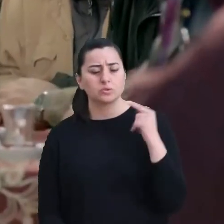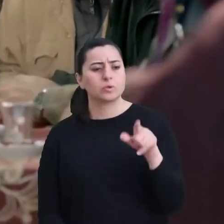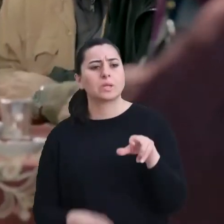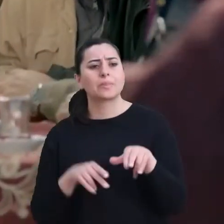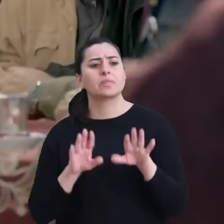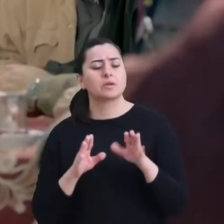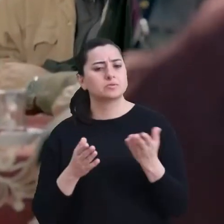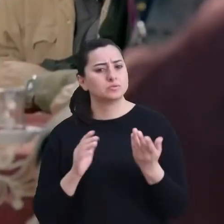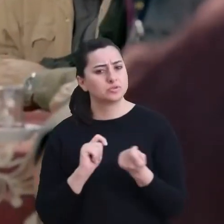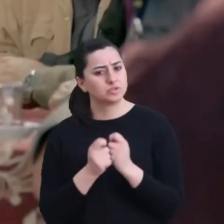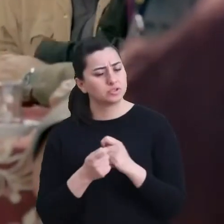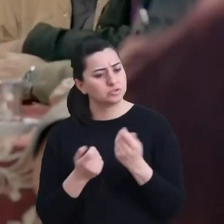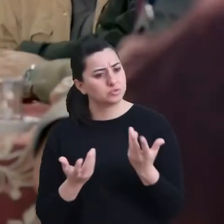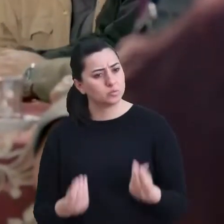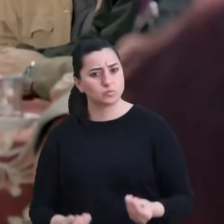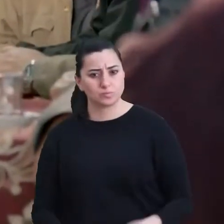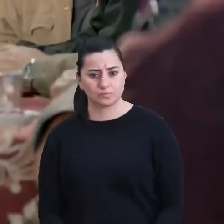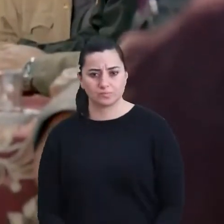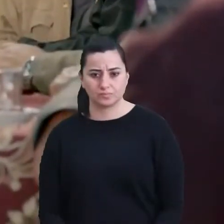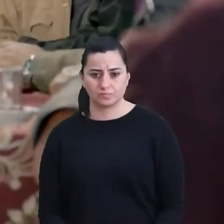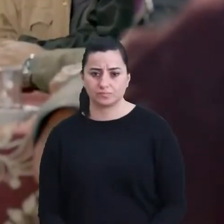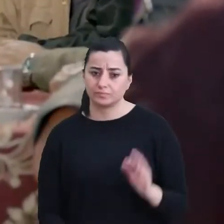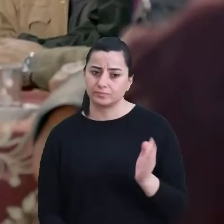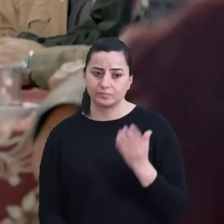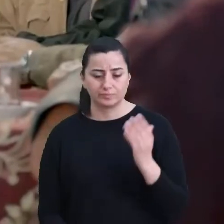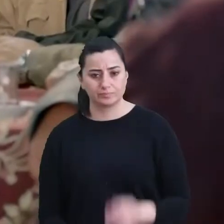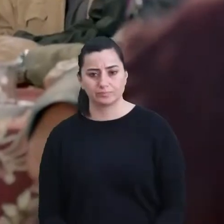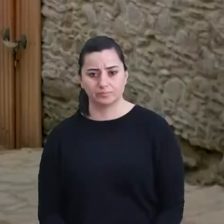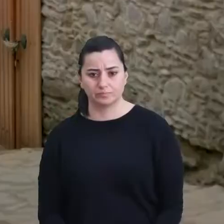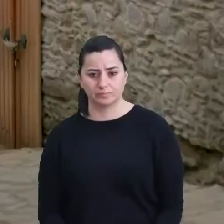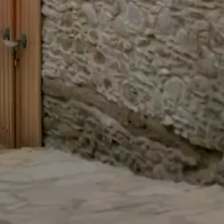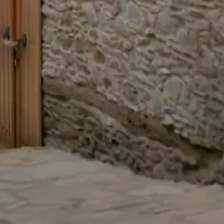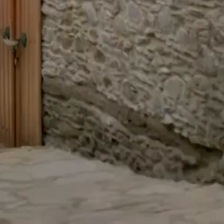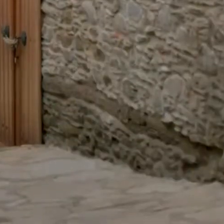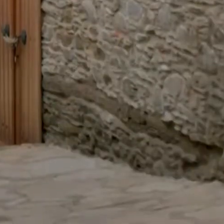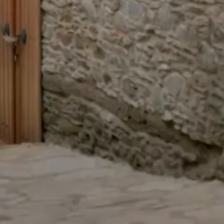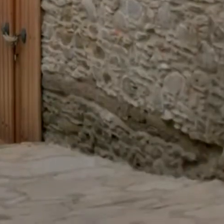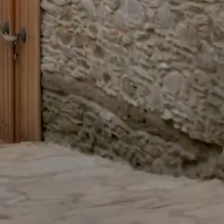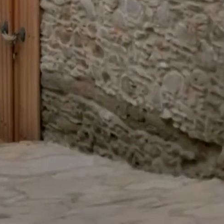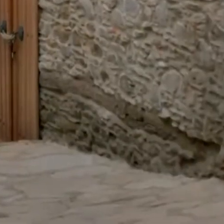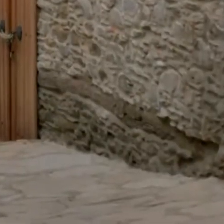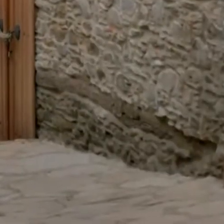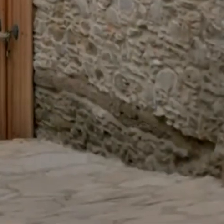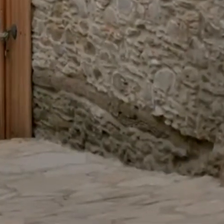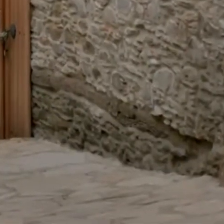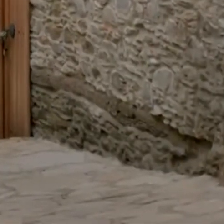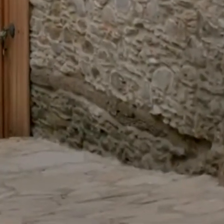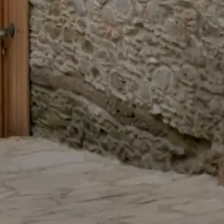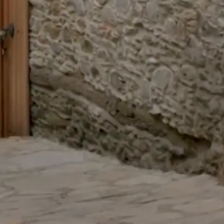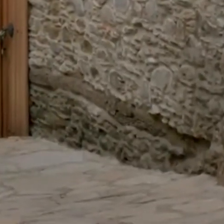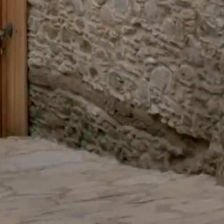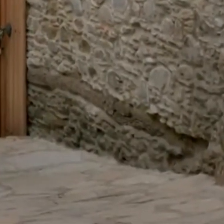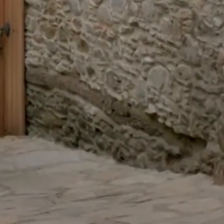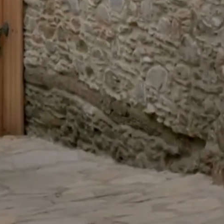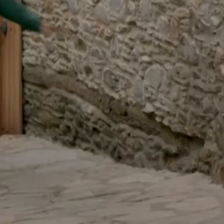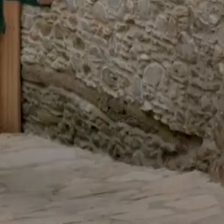böyle değildi bu çocuk. Sonradan bir halde oldu. Neyse. Yüksek duvarların arasındaki dar sokaktan yakasını